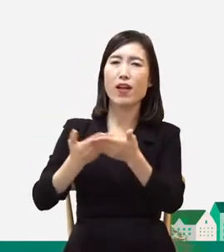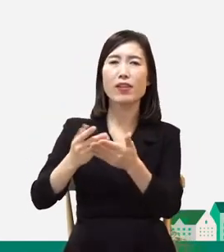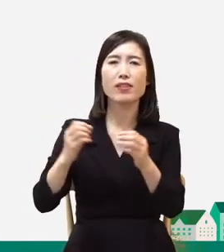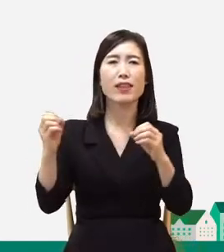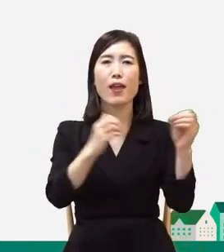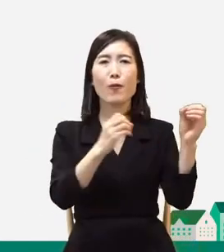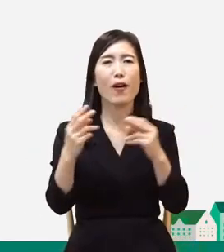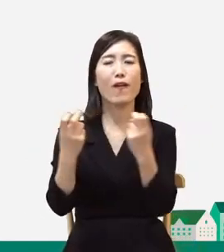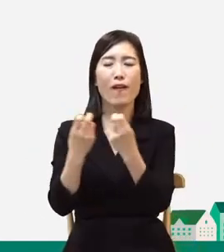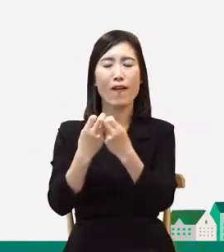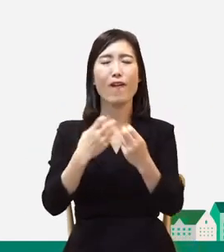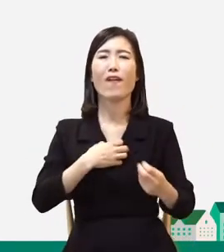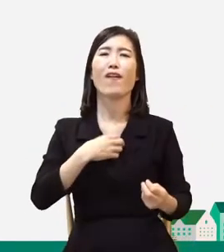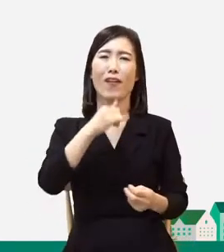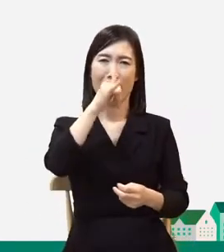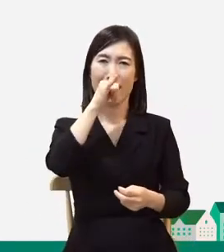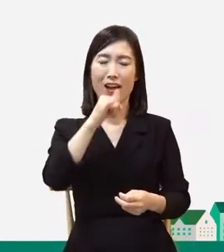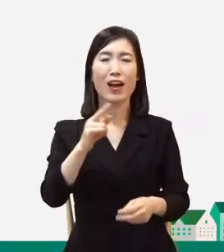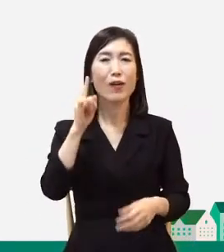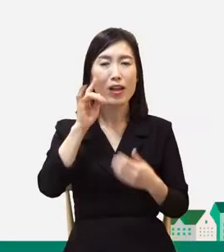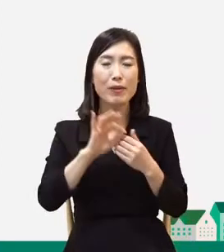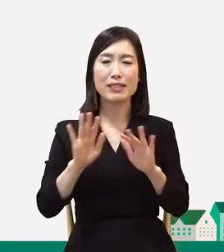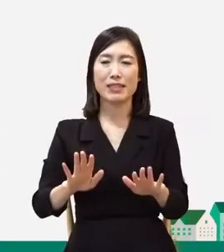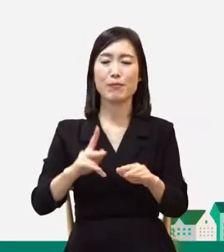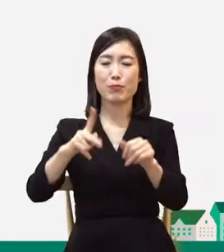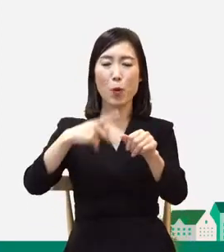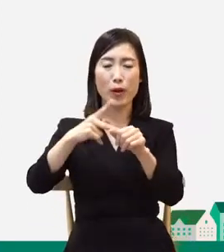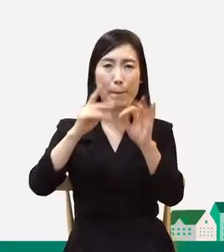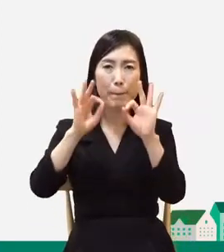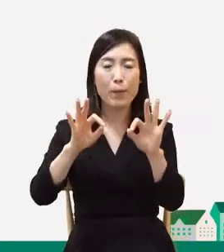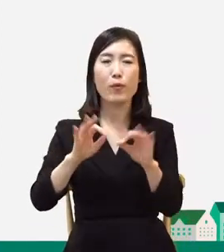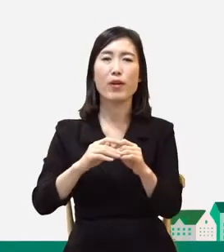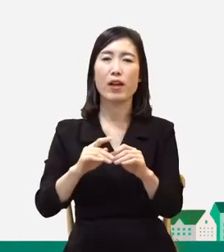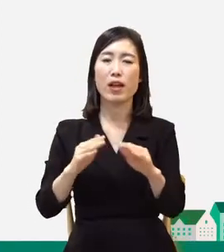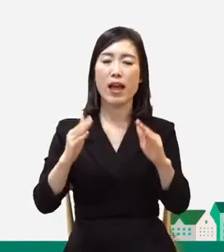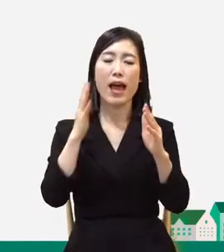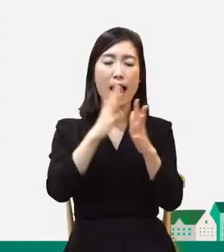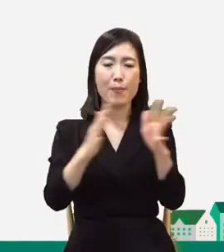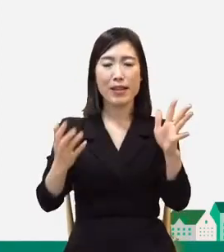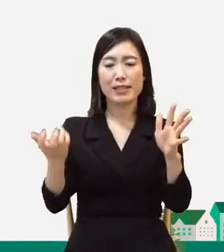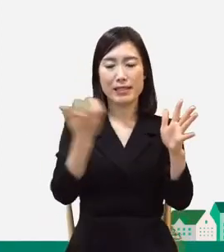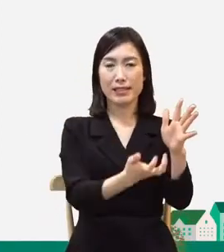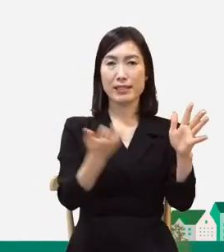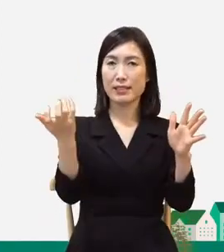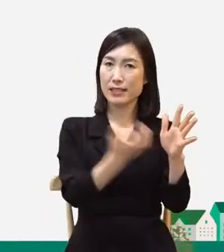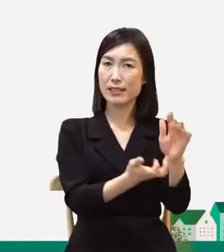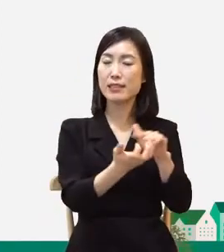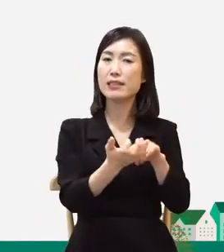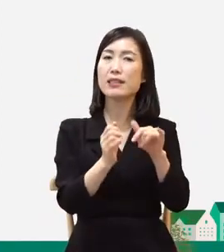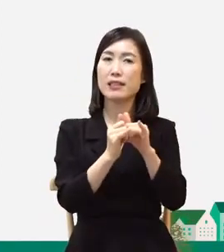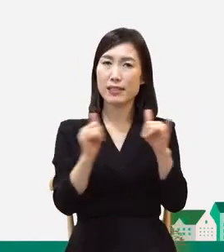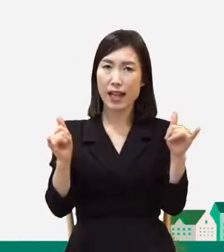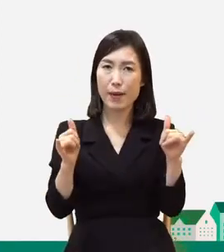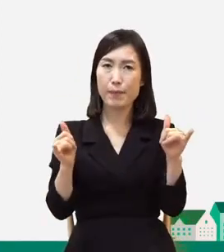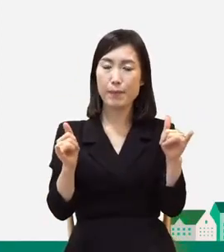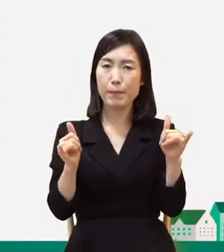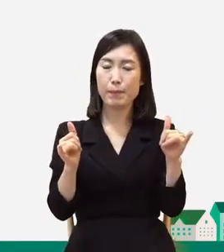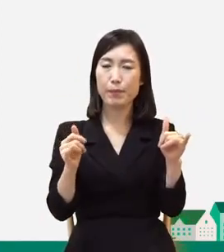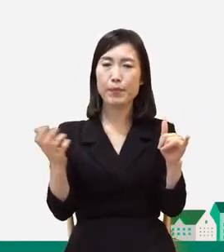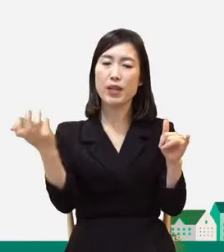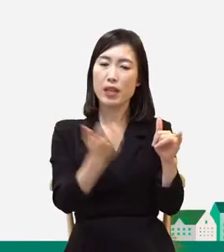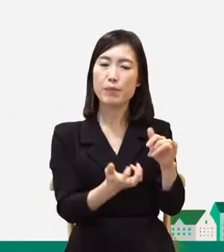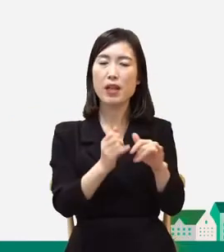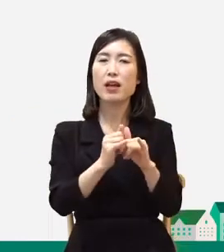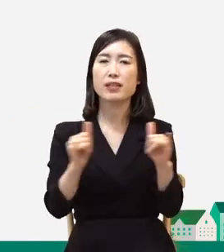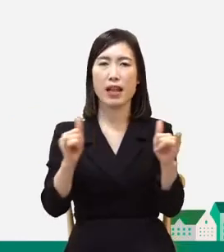프로그램들이 주로 그 그러니까 독립하신 그 입주 대상자, 지원주택 대상자분들을 중심으로